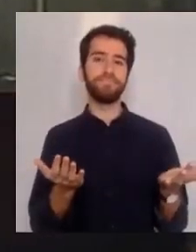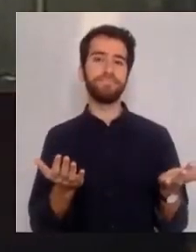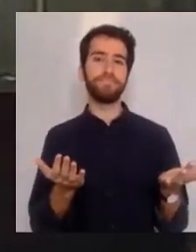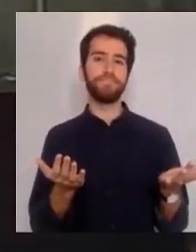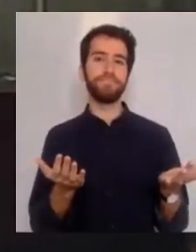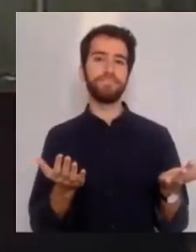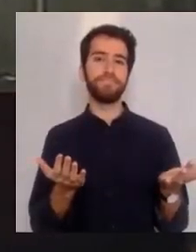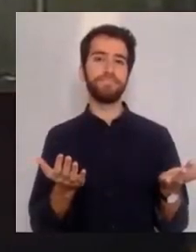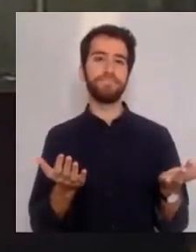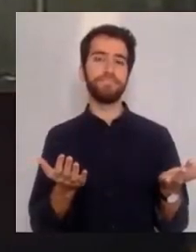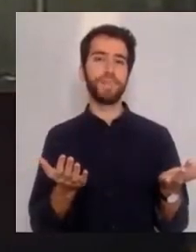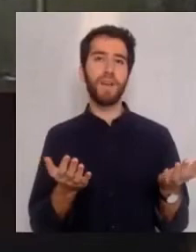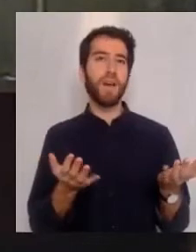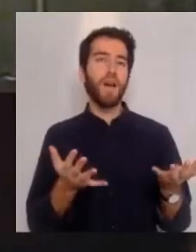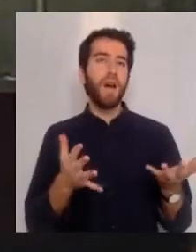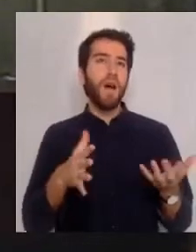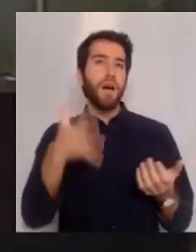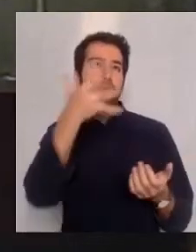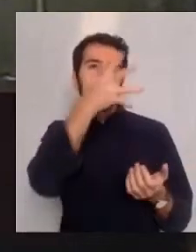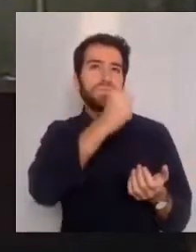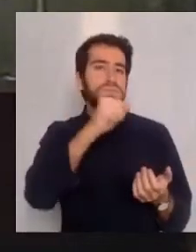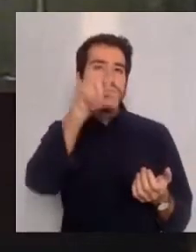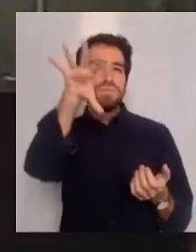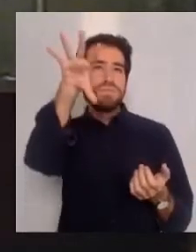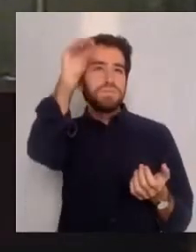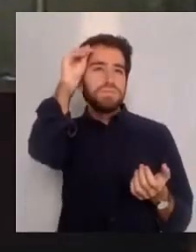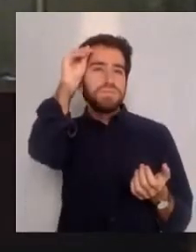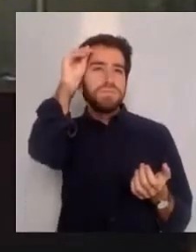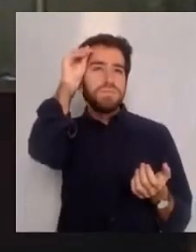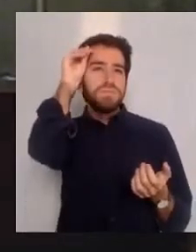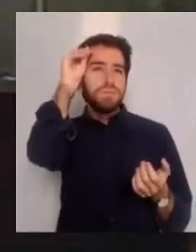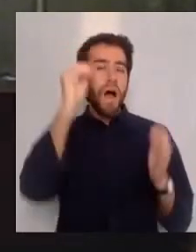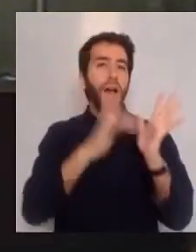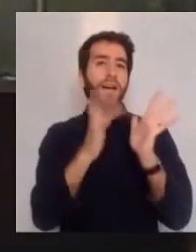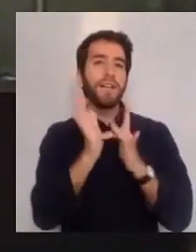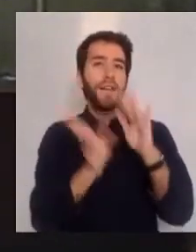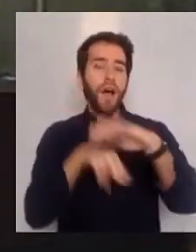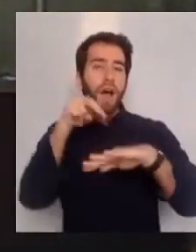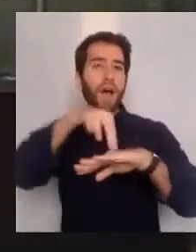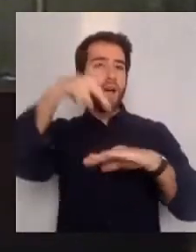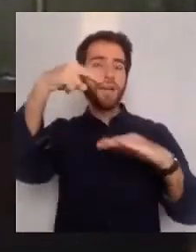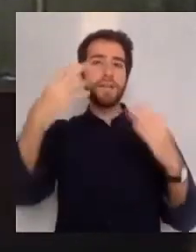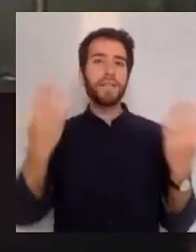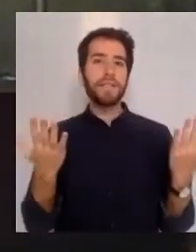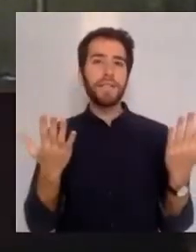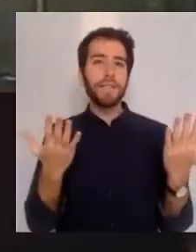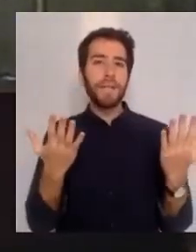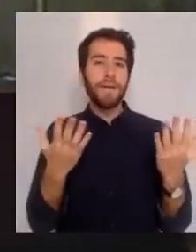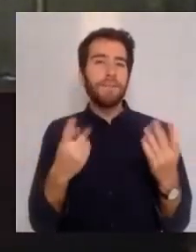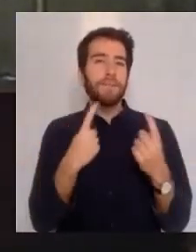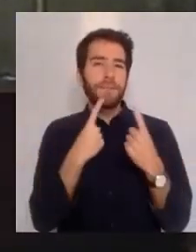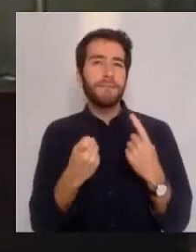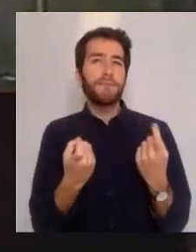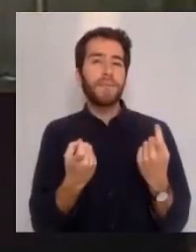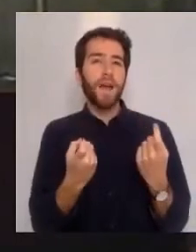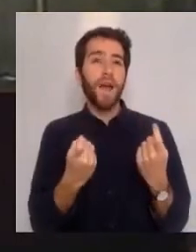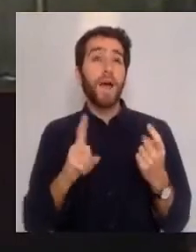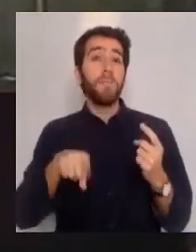No els cabia en el seu cap que Crist hagués ressuscitat. Però el van